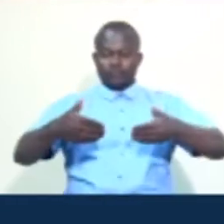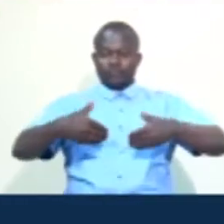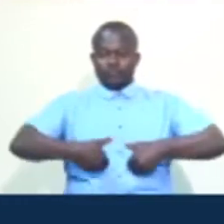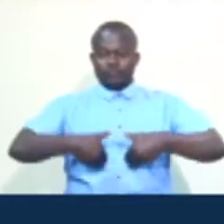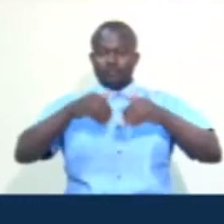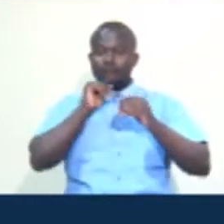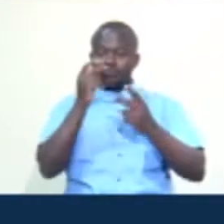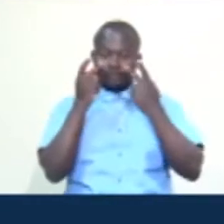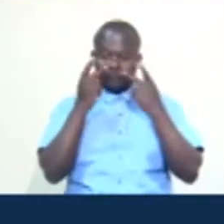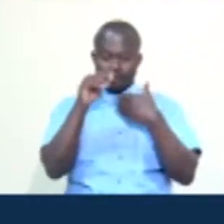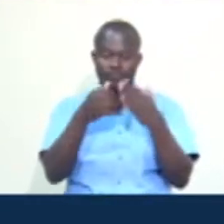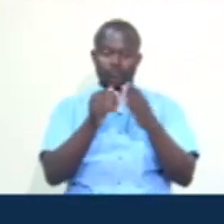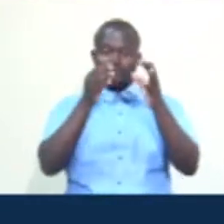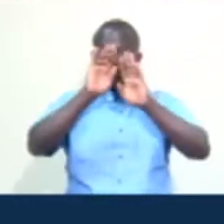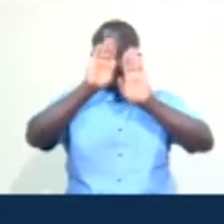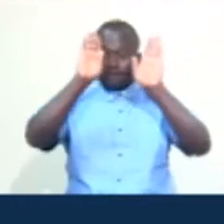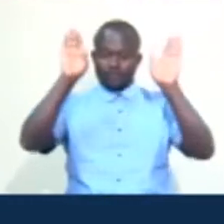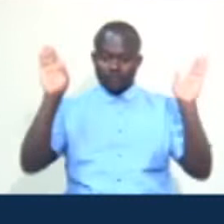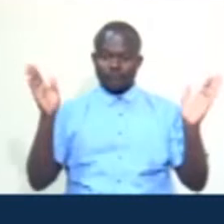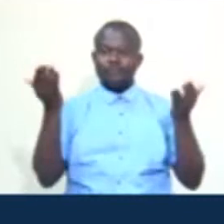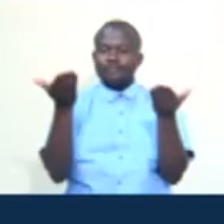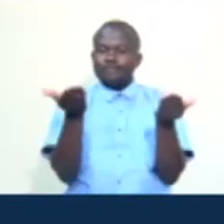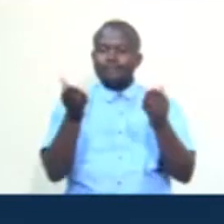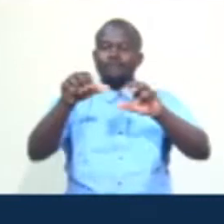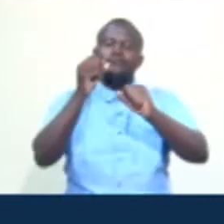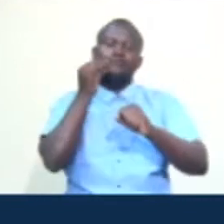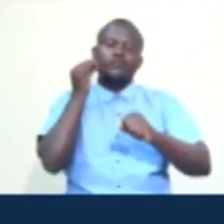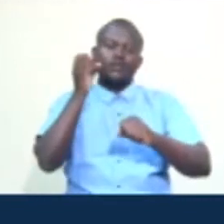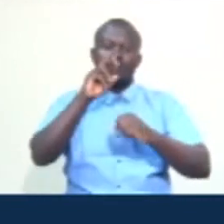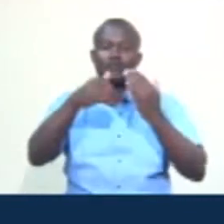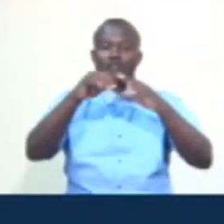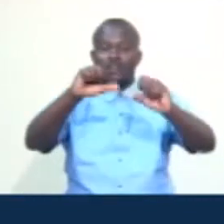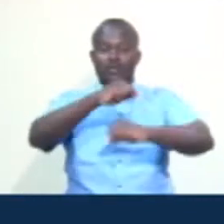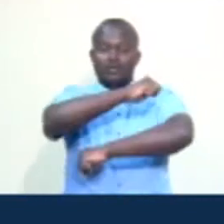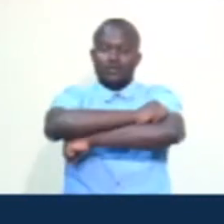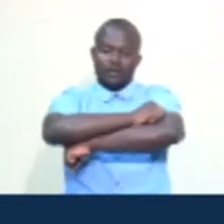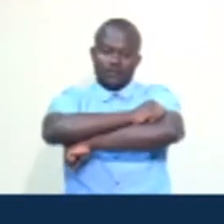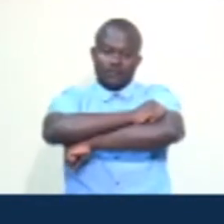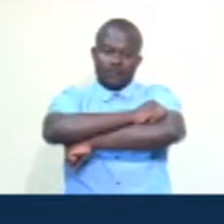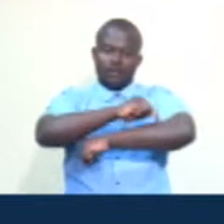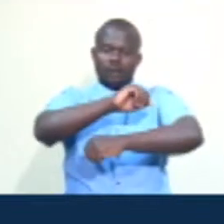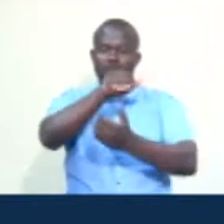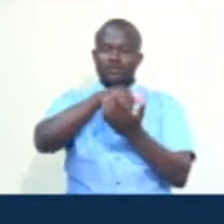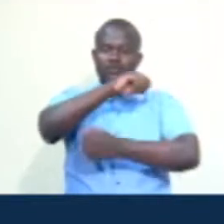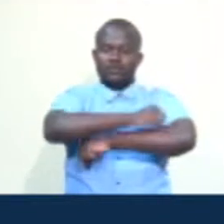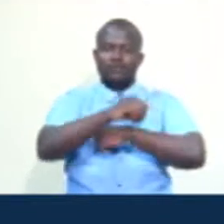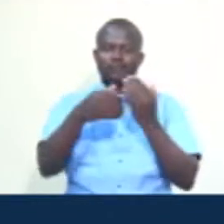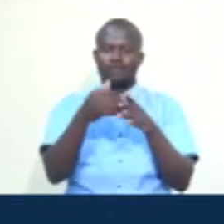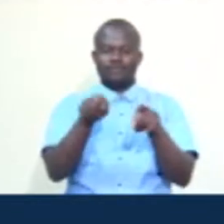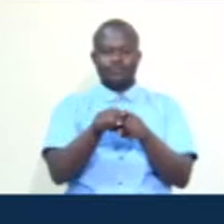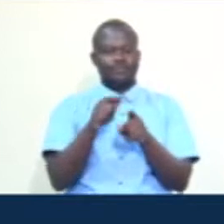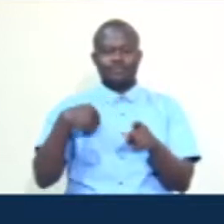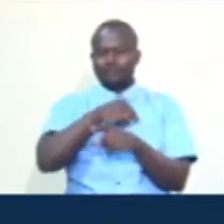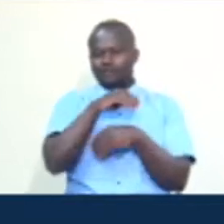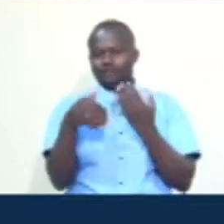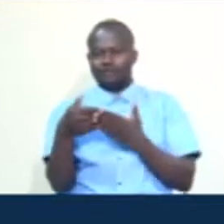nkingo bakadusobanurira niba bazazifatira mu rugo cyangwa bazazifatira ku ishuri mu bigo by'amashuri naho imyiteguro